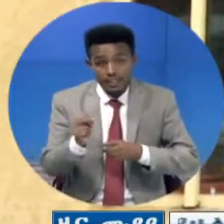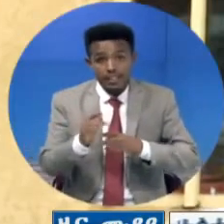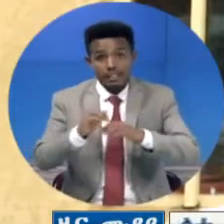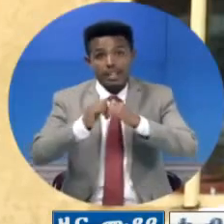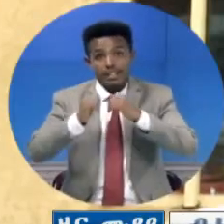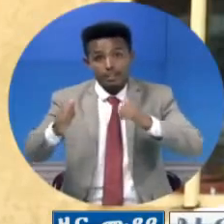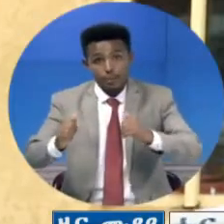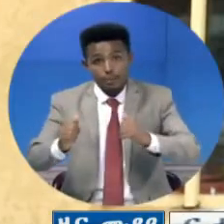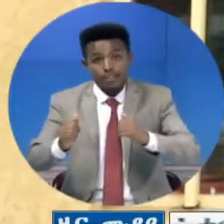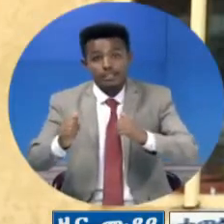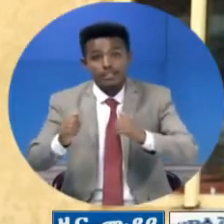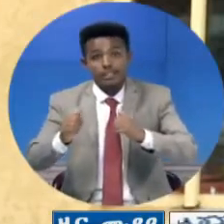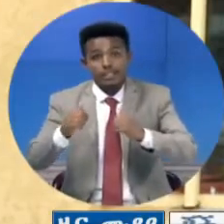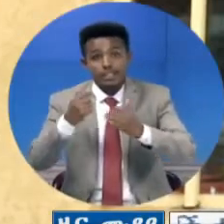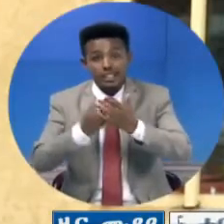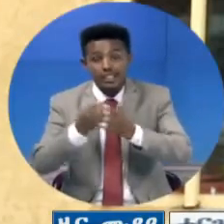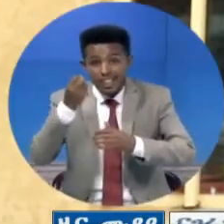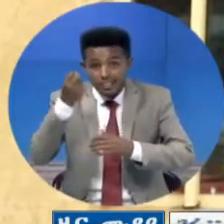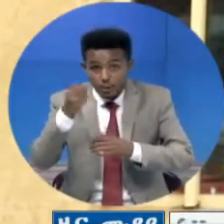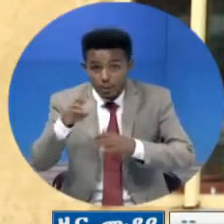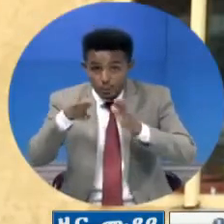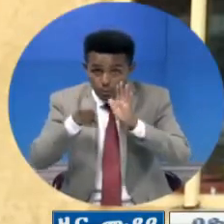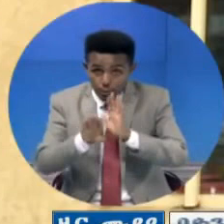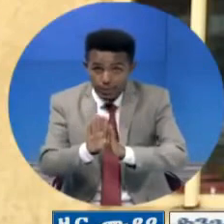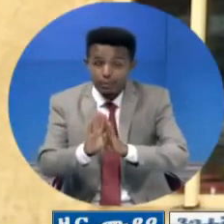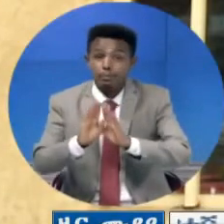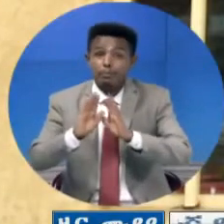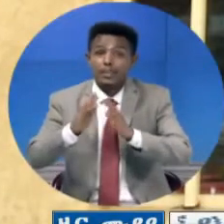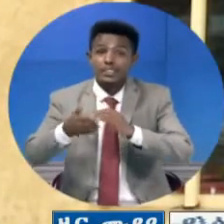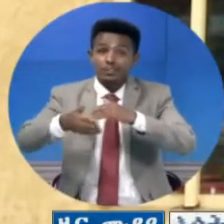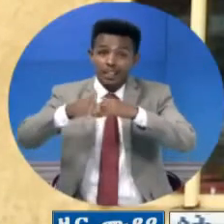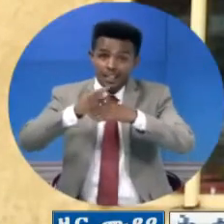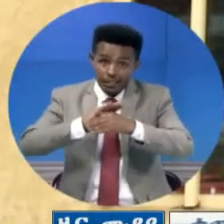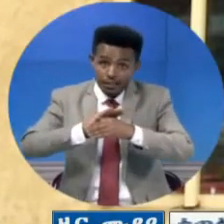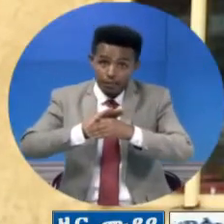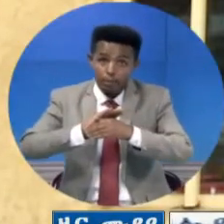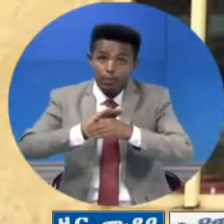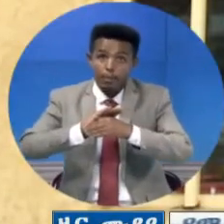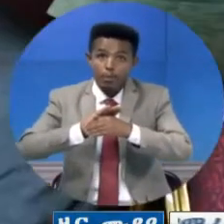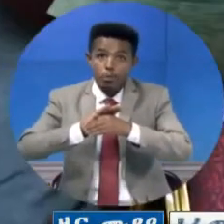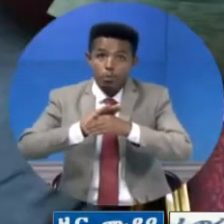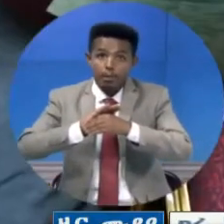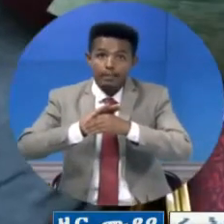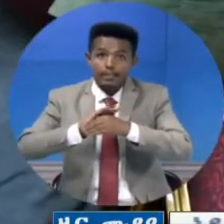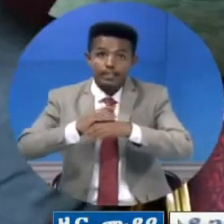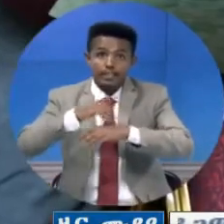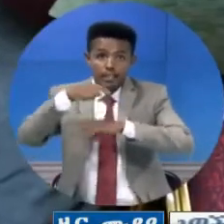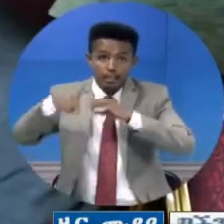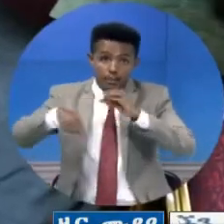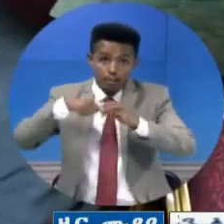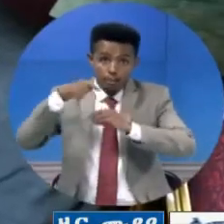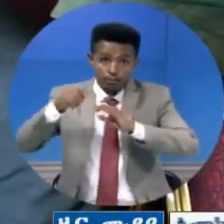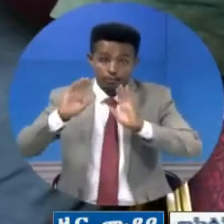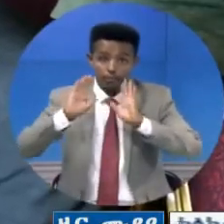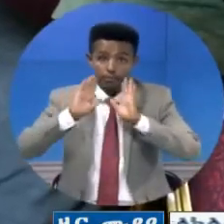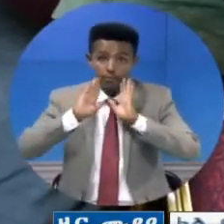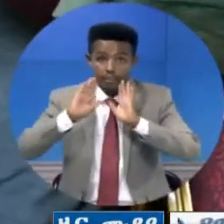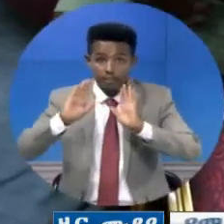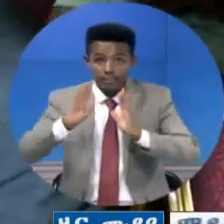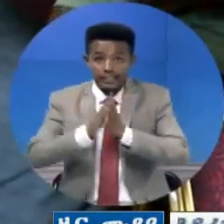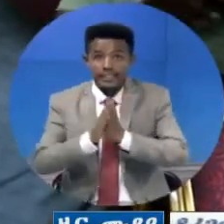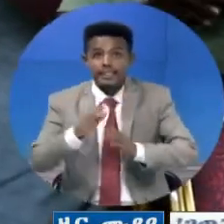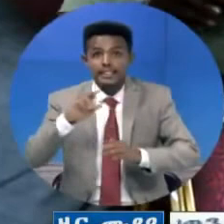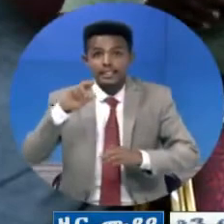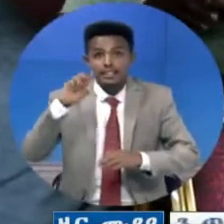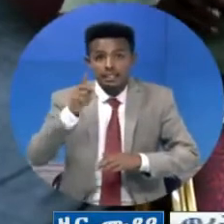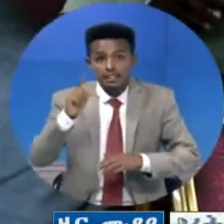ያላለቀ 12ቱ እንግዲህ ከ12ቱ ውስጥ በጣም በሽፋናቸው በጣም ክልሉ ለስጋት የጣሉት አንደኛው ቅንጨ ነው።